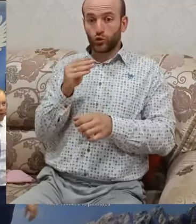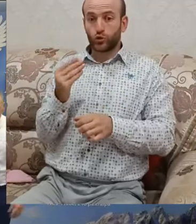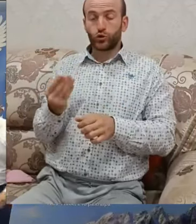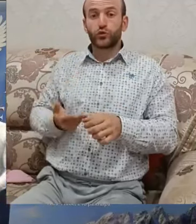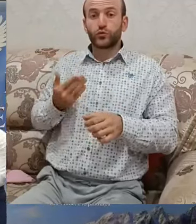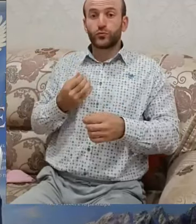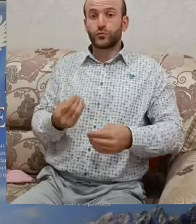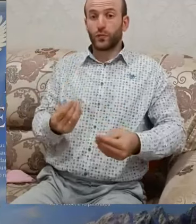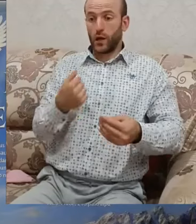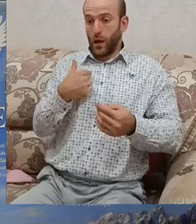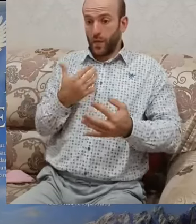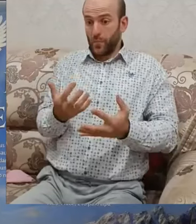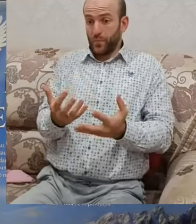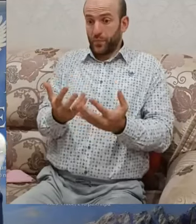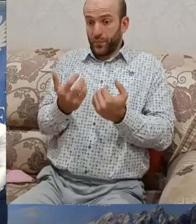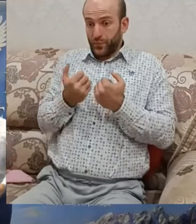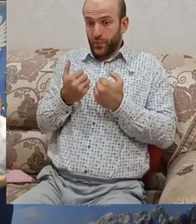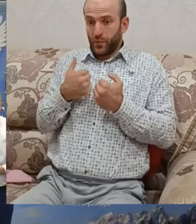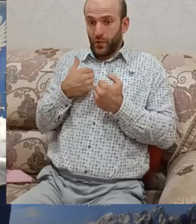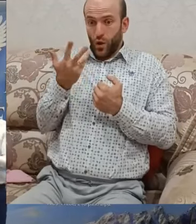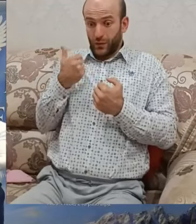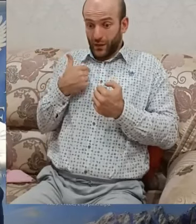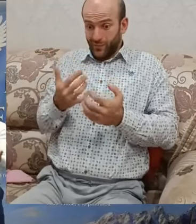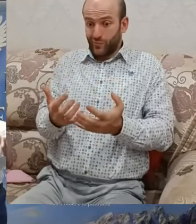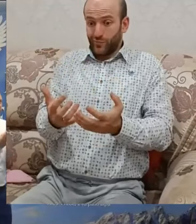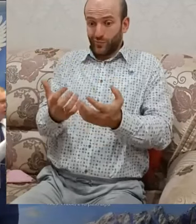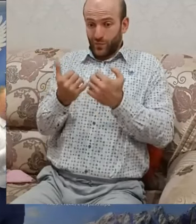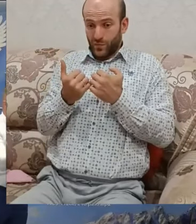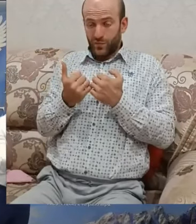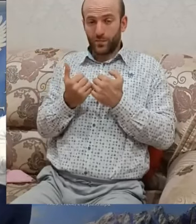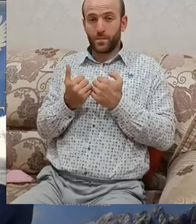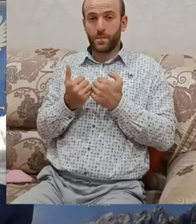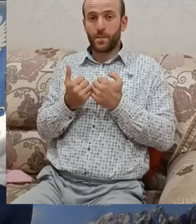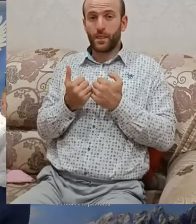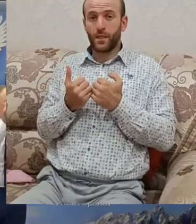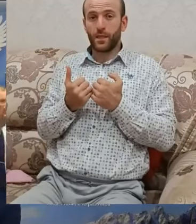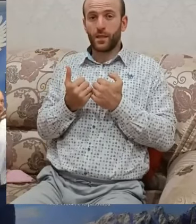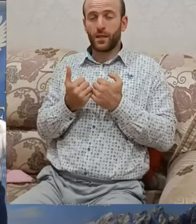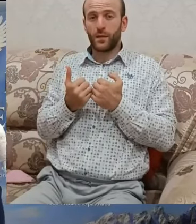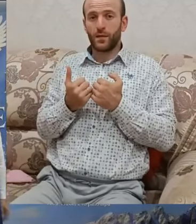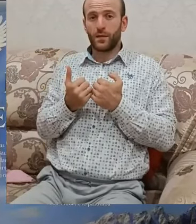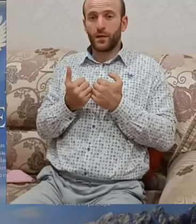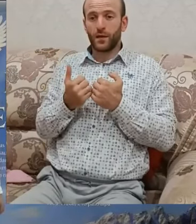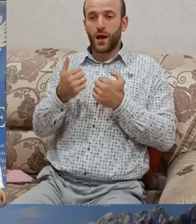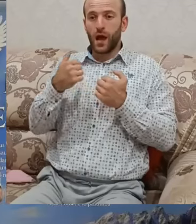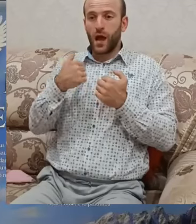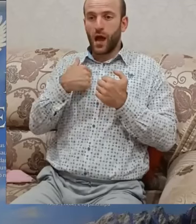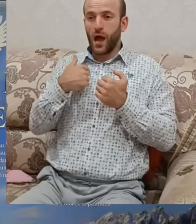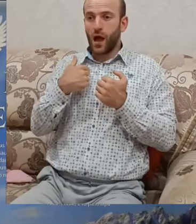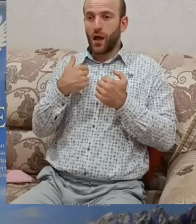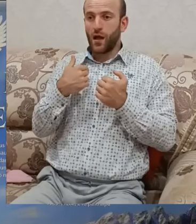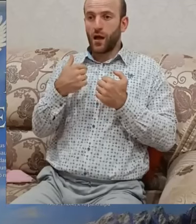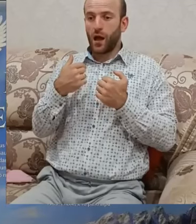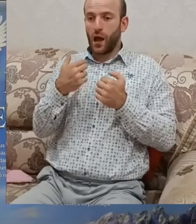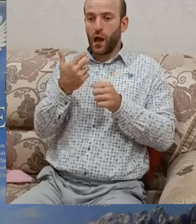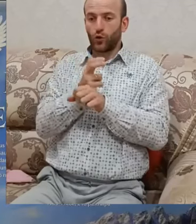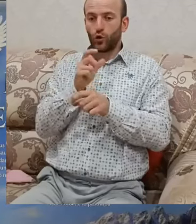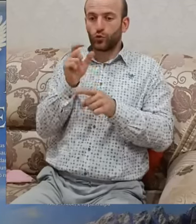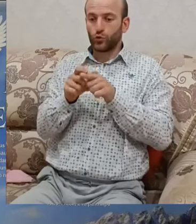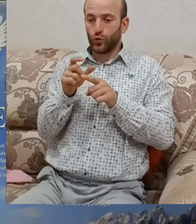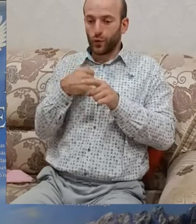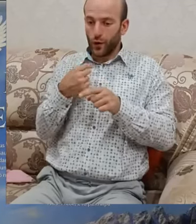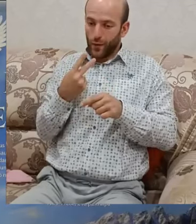слово, mes esame tuo žodžiu, mes išreiškiame tą žodį per vieną akimirką. Мы являемся этим словом, мы выражаем это